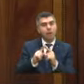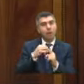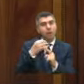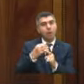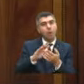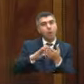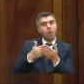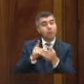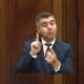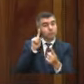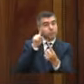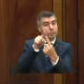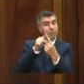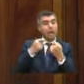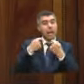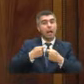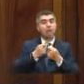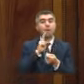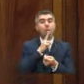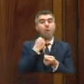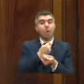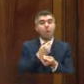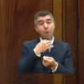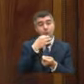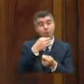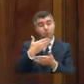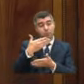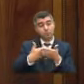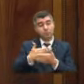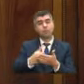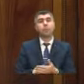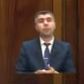لكم بصفتكم رئيسا للحكومة، حيث قال جلالته